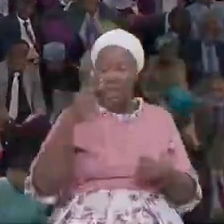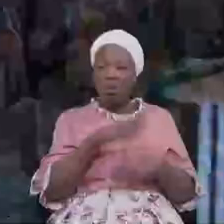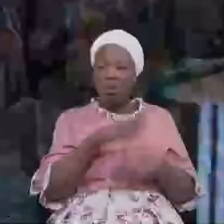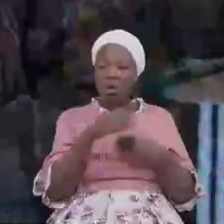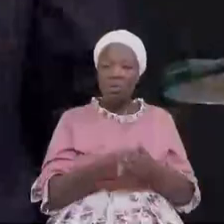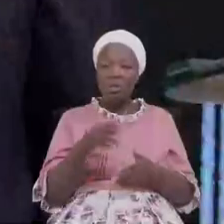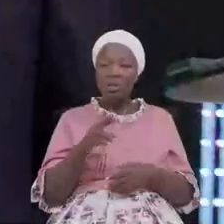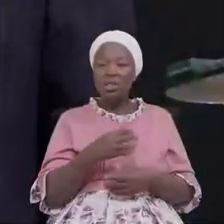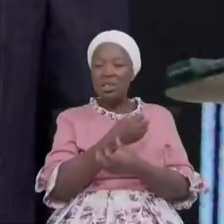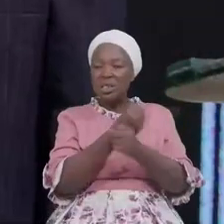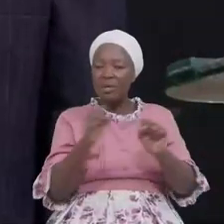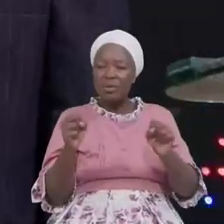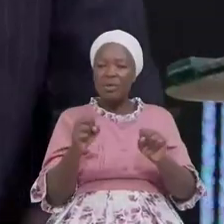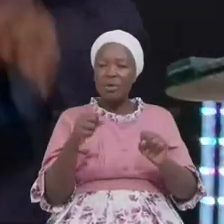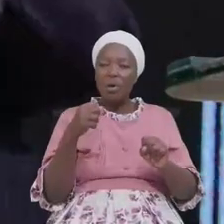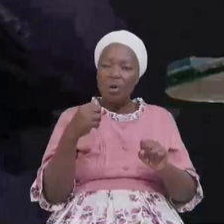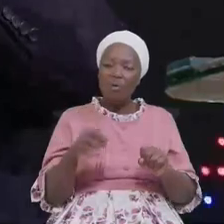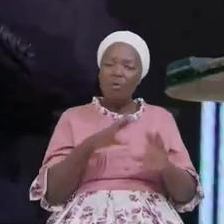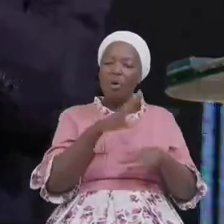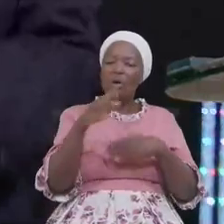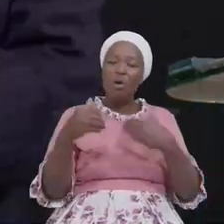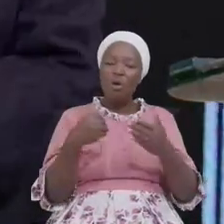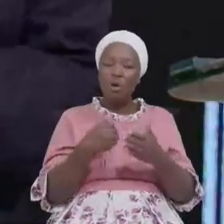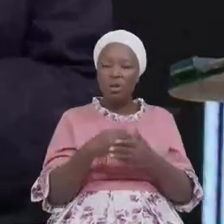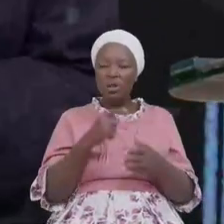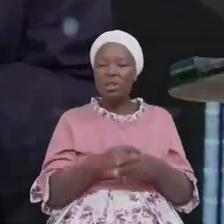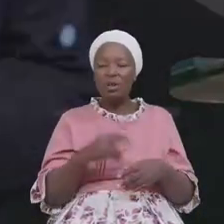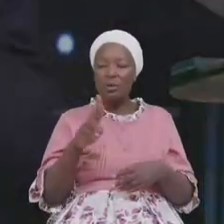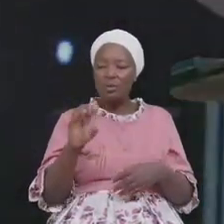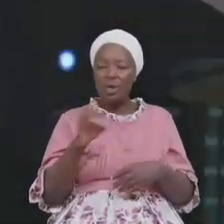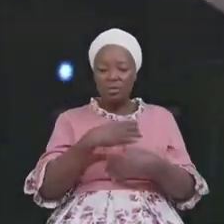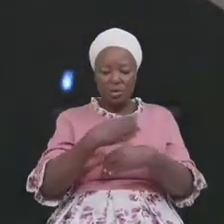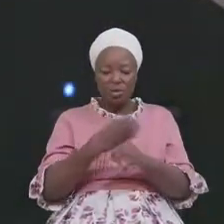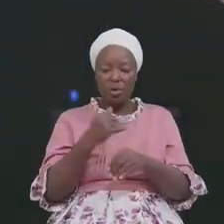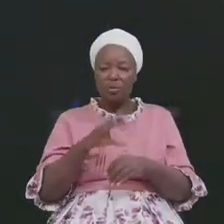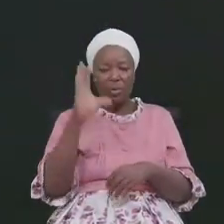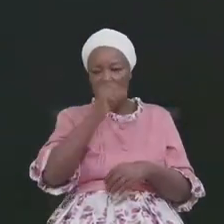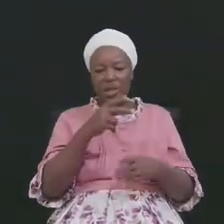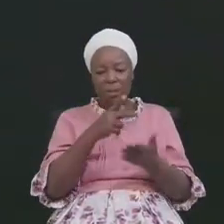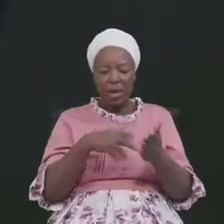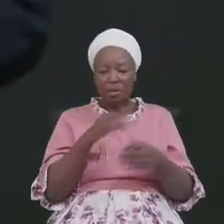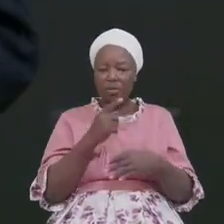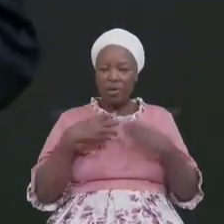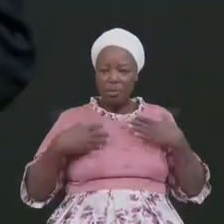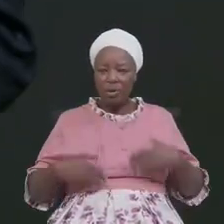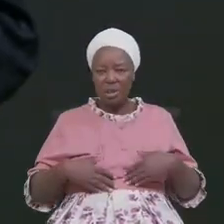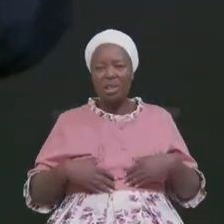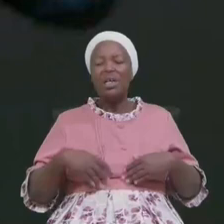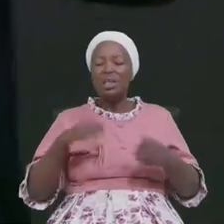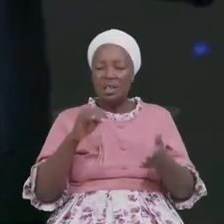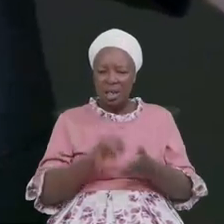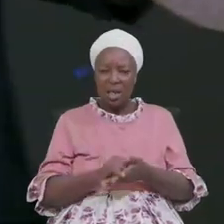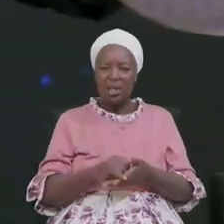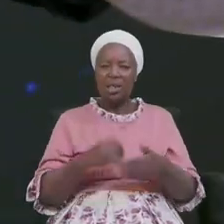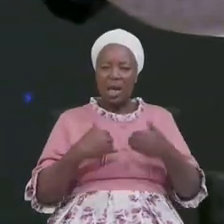recréation, oh, les parties du corps qui manquaient, qui sont venues, j'accepte. Cela a été glorieux, mais maintenant,